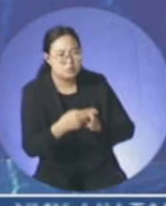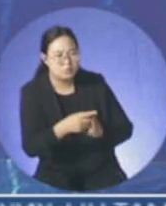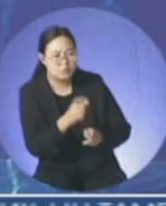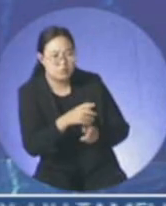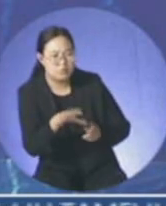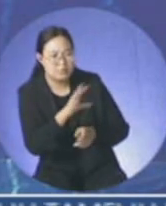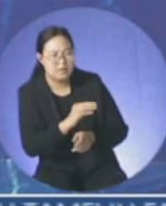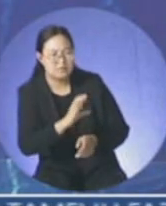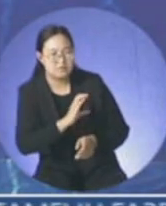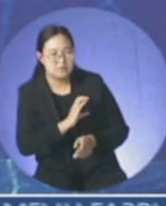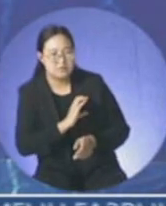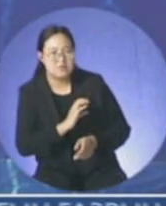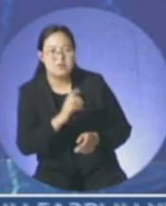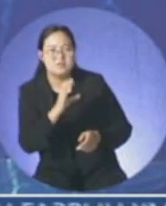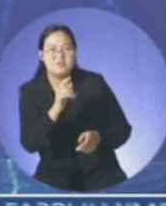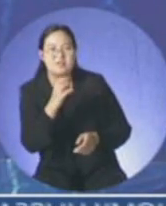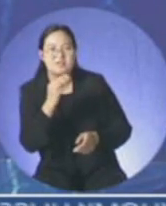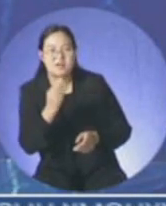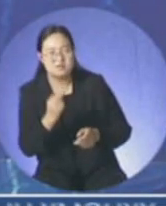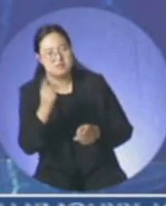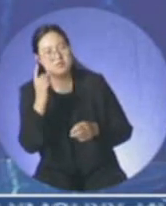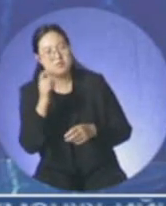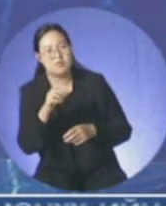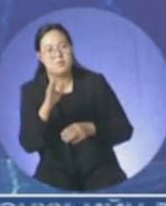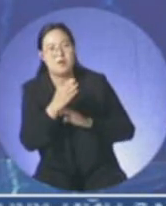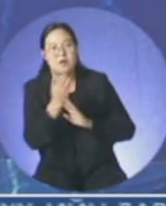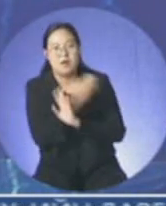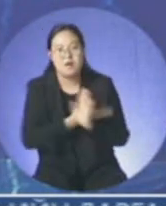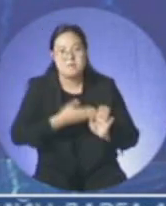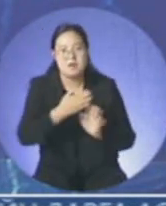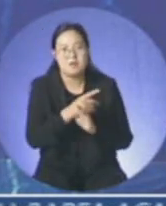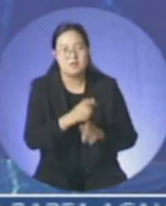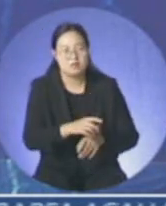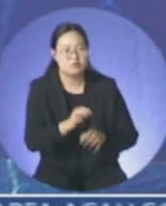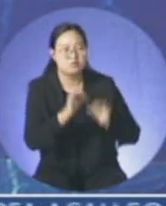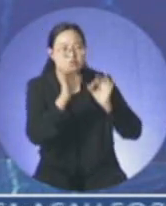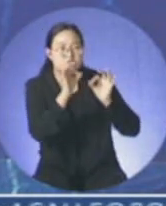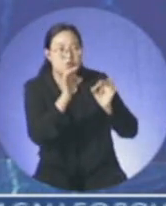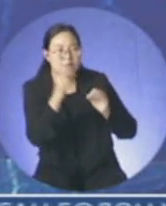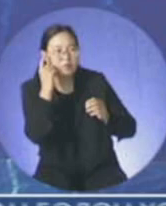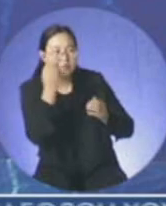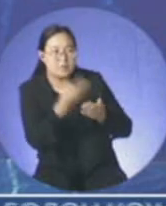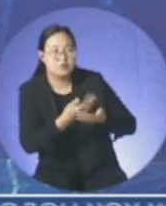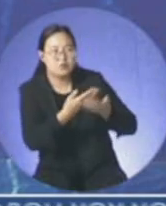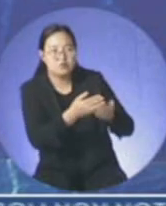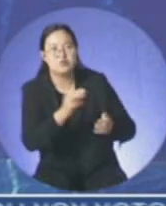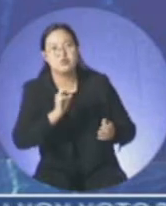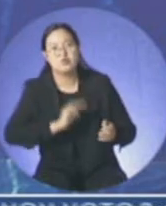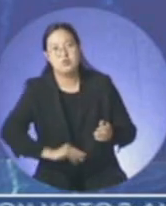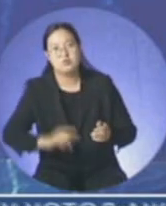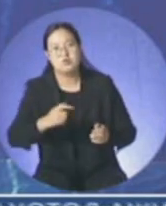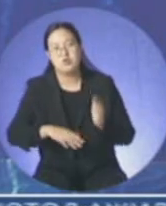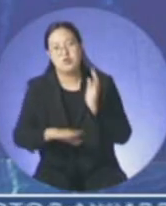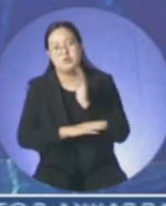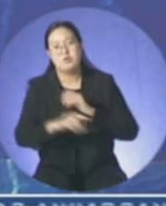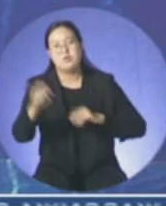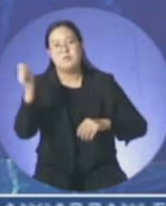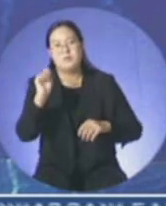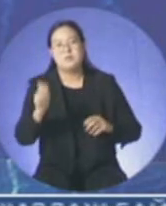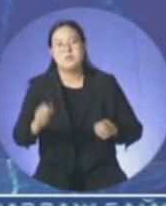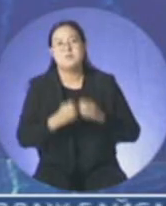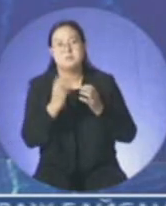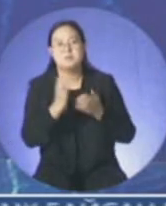сэтгцийн эрүүл мэндийг хамгаалах эрүүл зан үйлийг дэмжих төлөвшүүлэх зорилготой өдөр болгон тэмдэглэн өнгөрүүлж